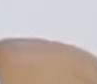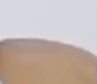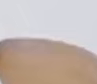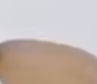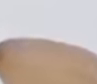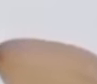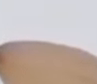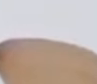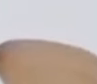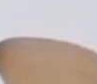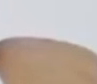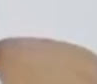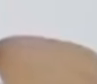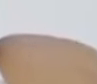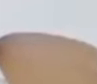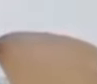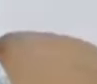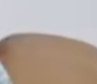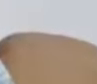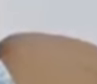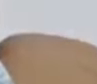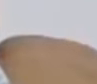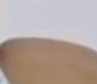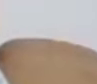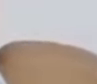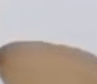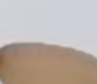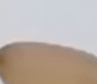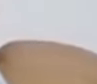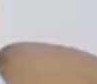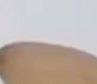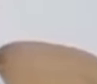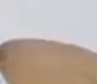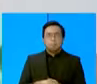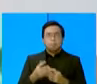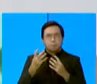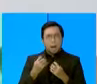Doanya yang terbaik untuk anak-anak dan semoga